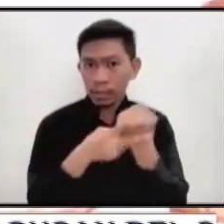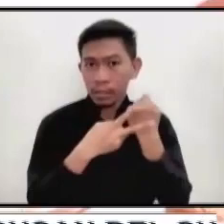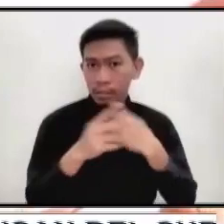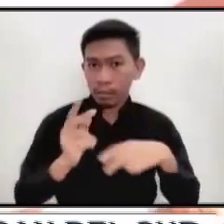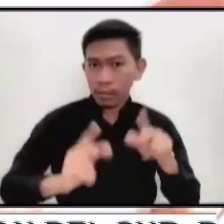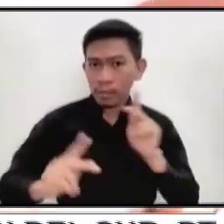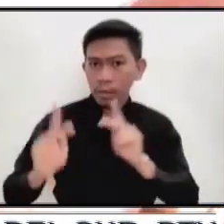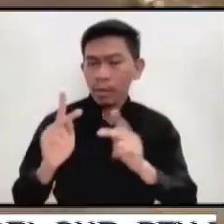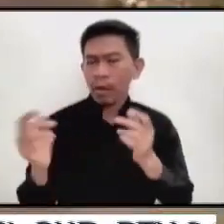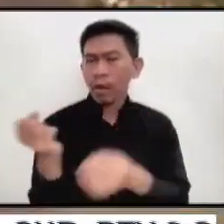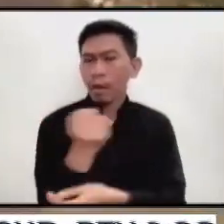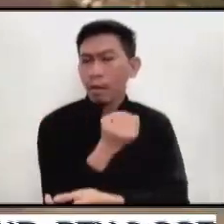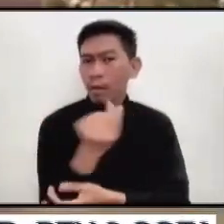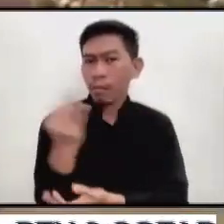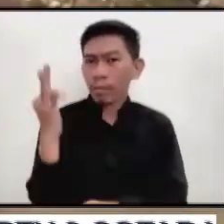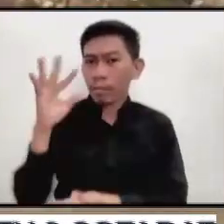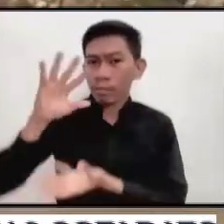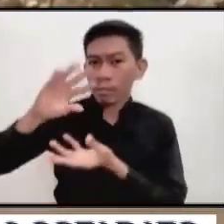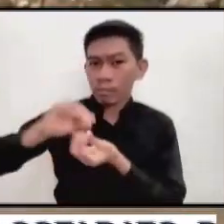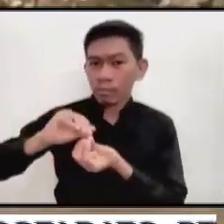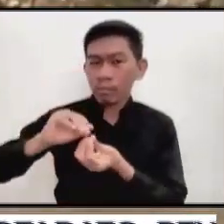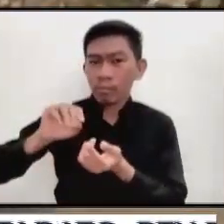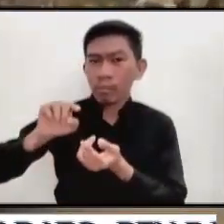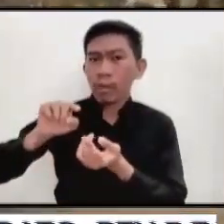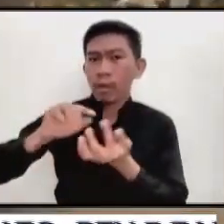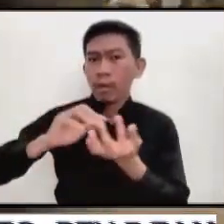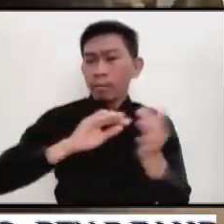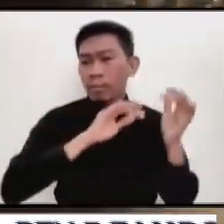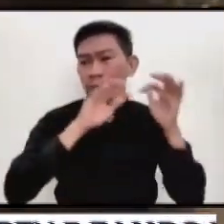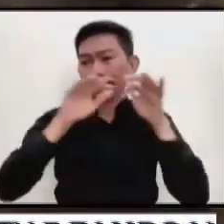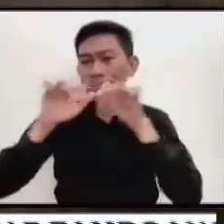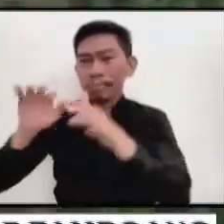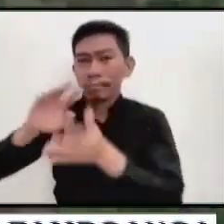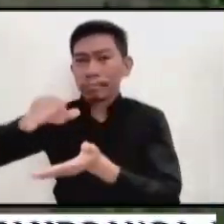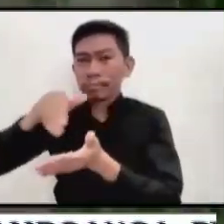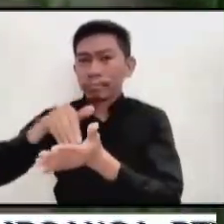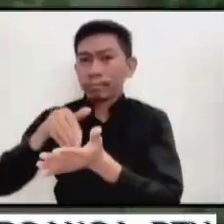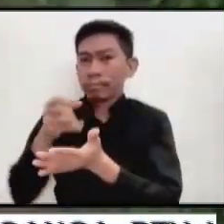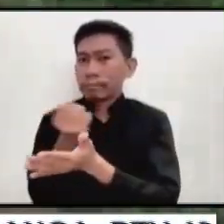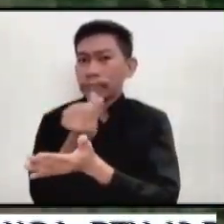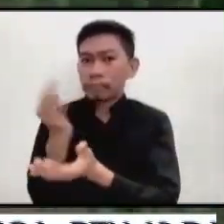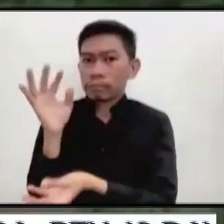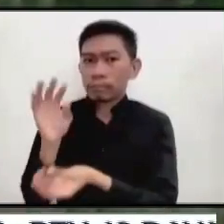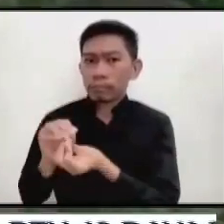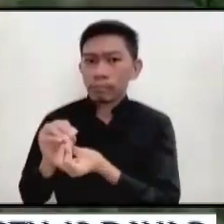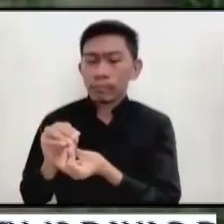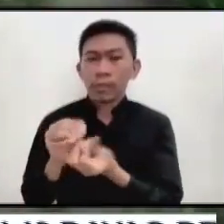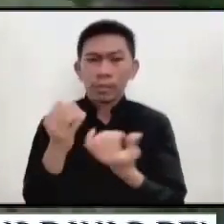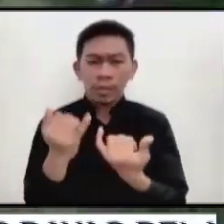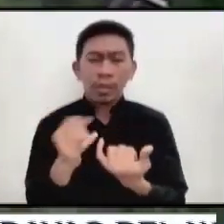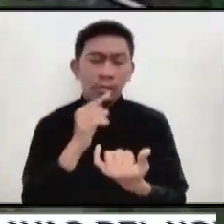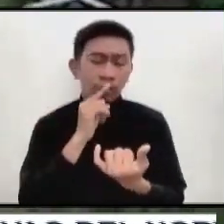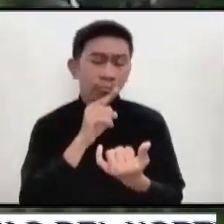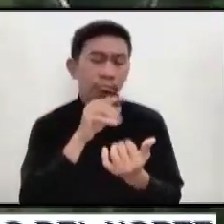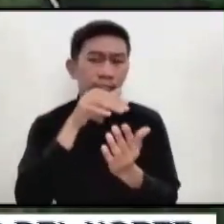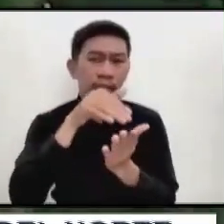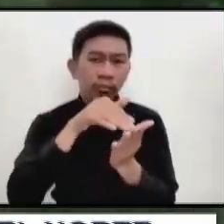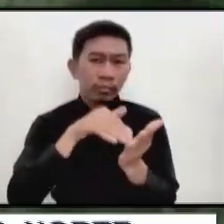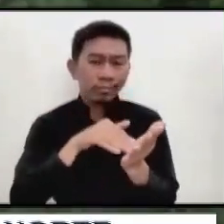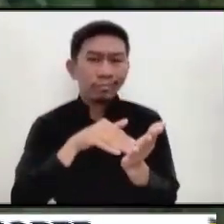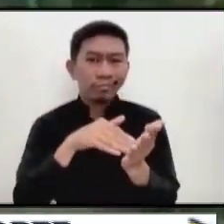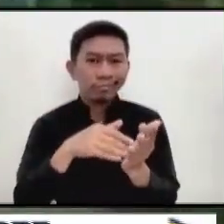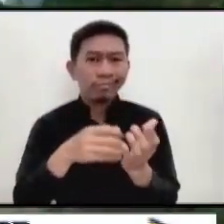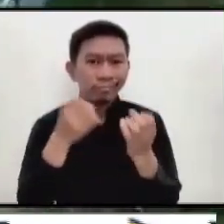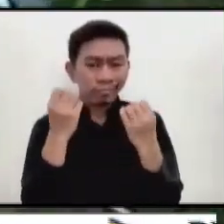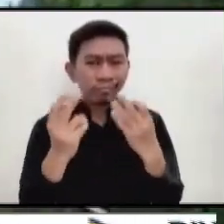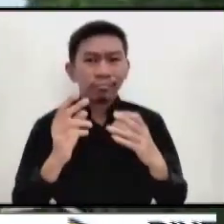mga kababayan natin na nasa mga evacuation center? Yes po, actually, libo-libo na po mga kababayan natin ang nasa evacuation